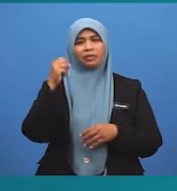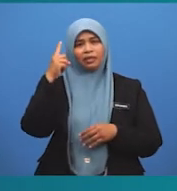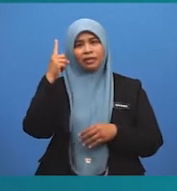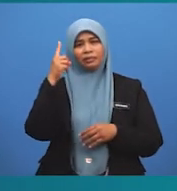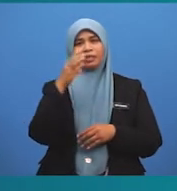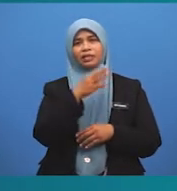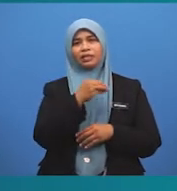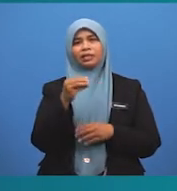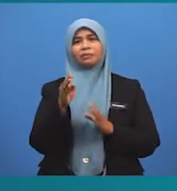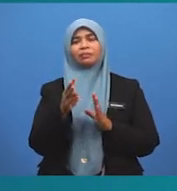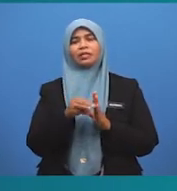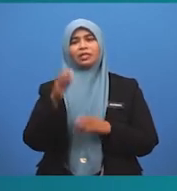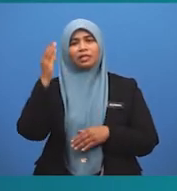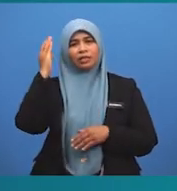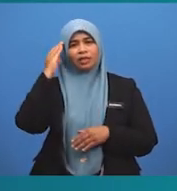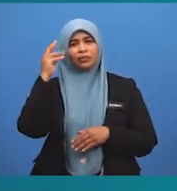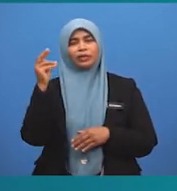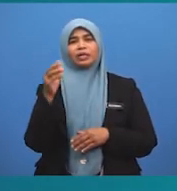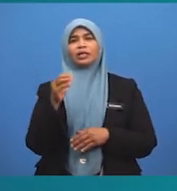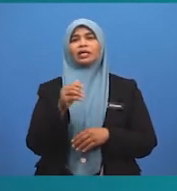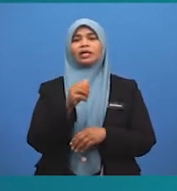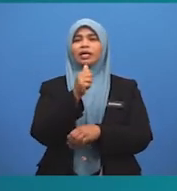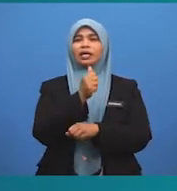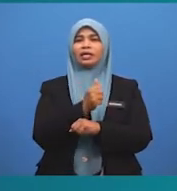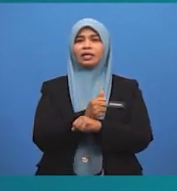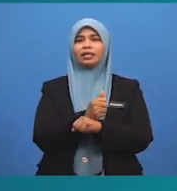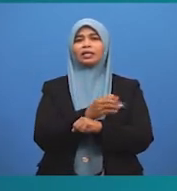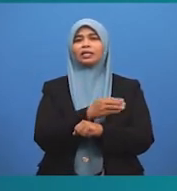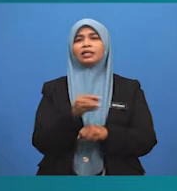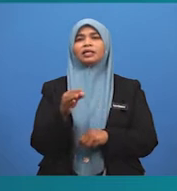memahami dan mengetahui